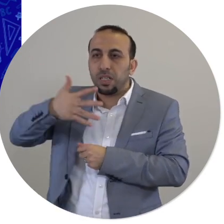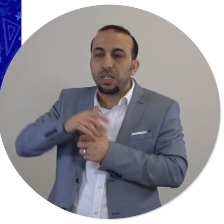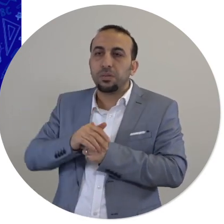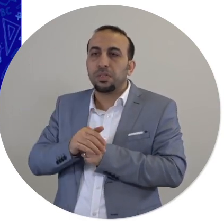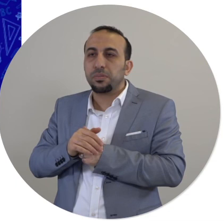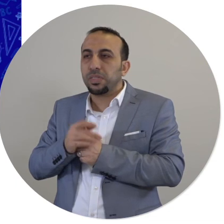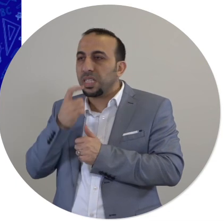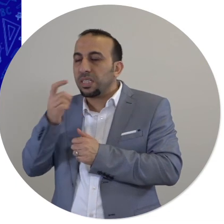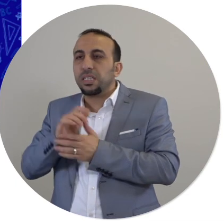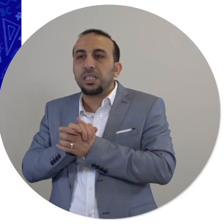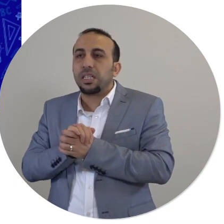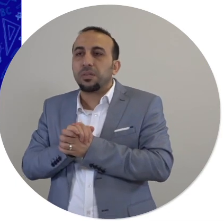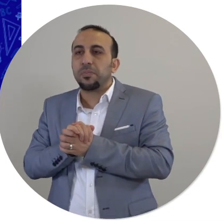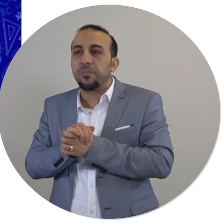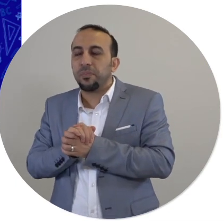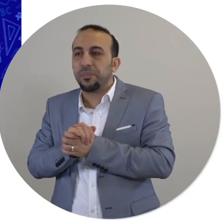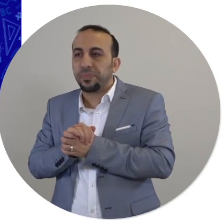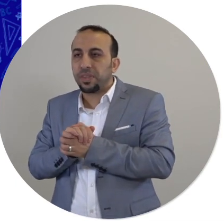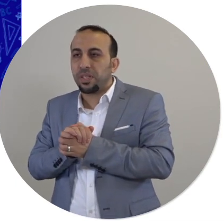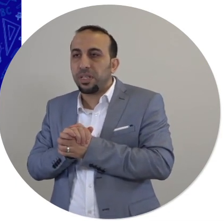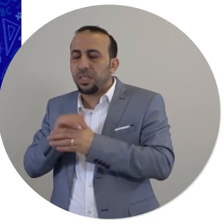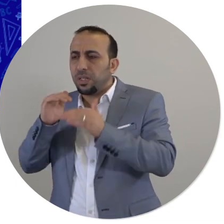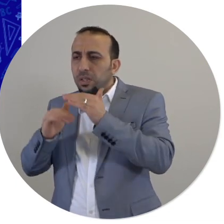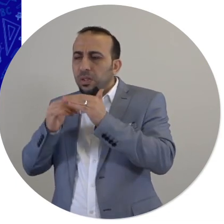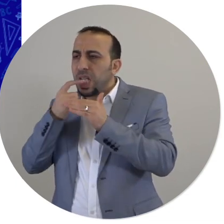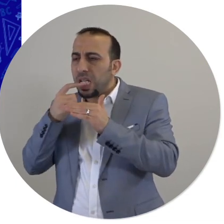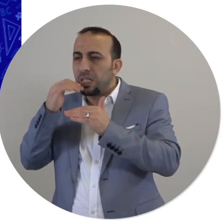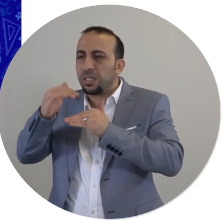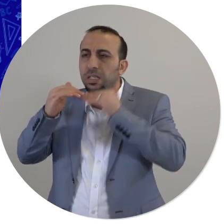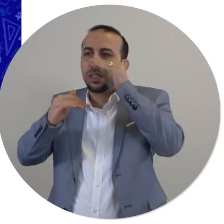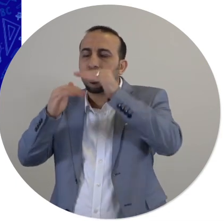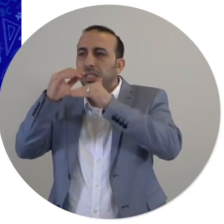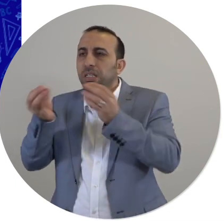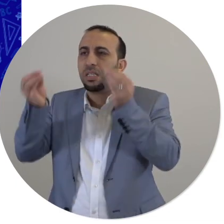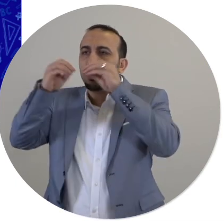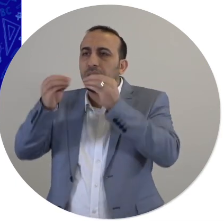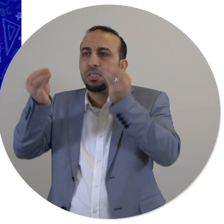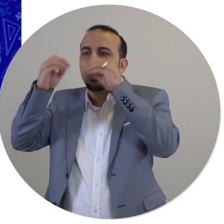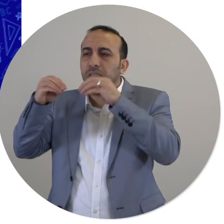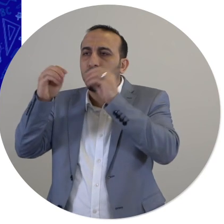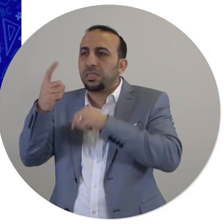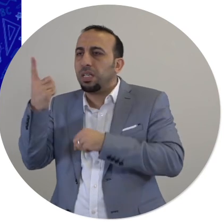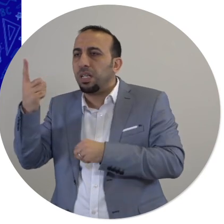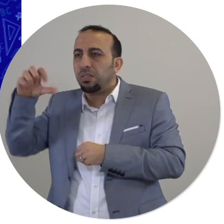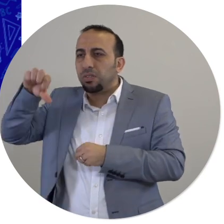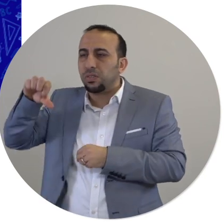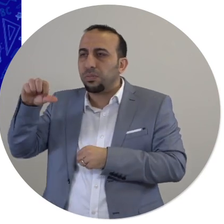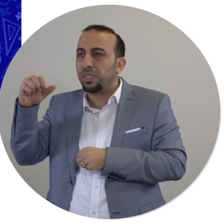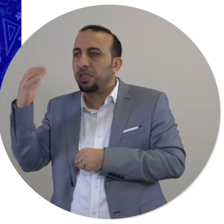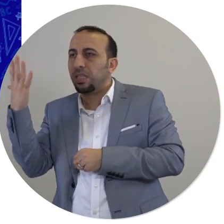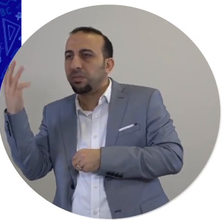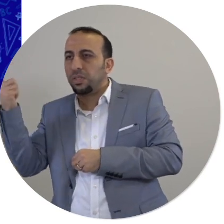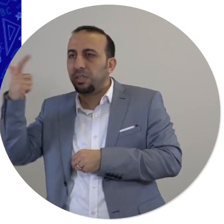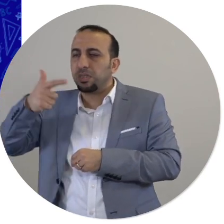وفي عام 1930 فقد زاد عدد السكان إلى أن وصل 2 مليار نسمة، وفي عام